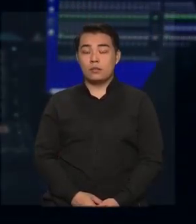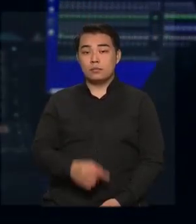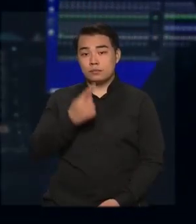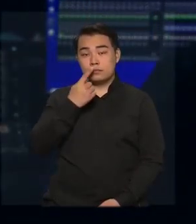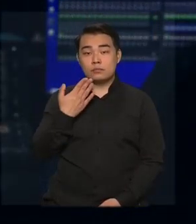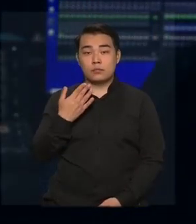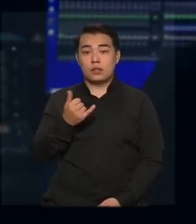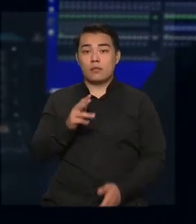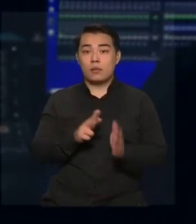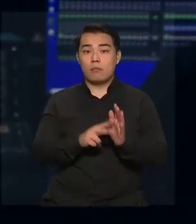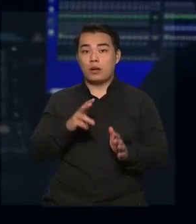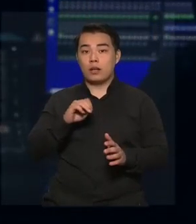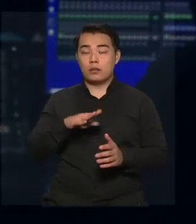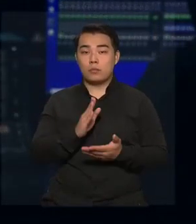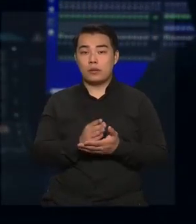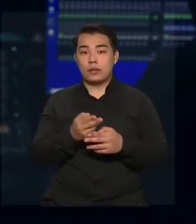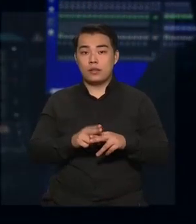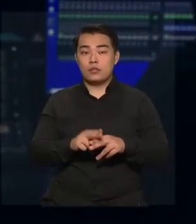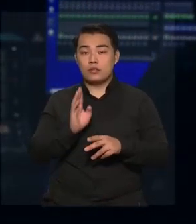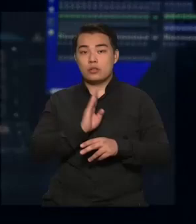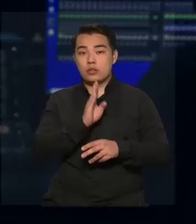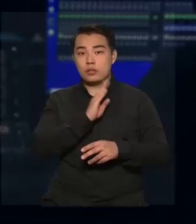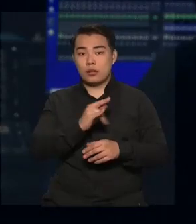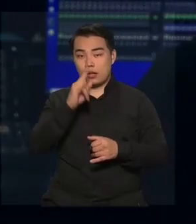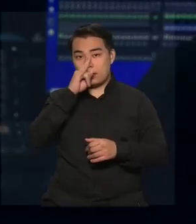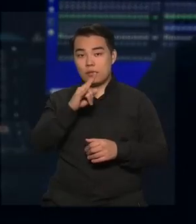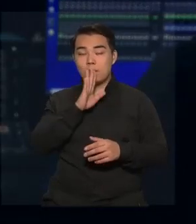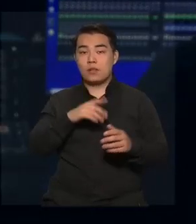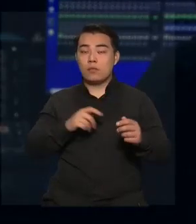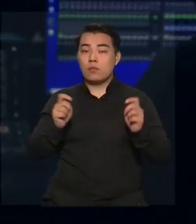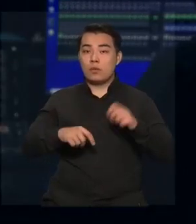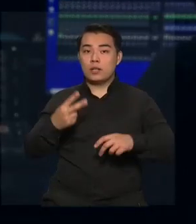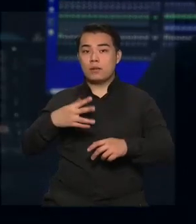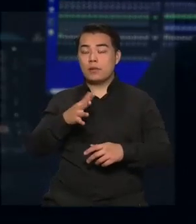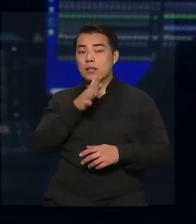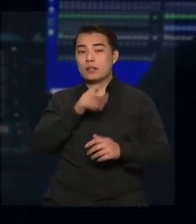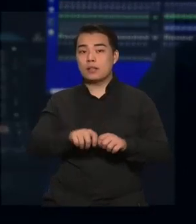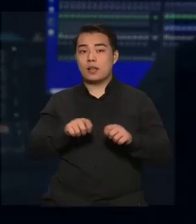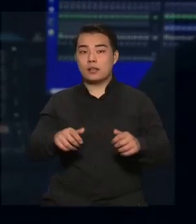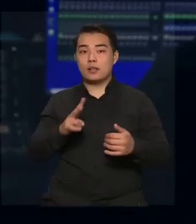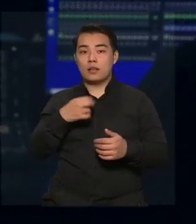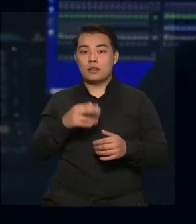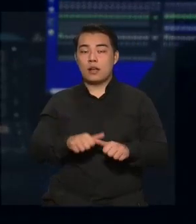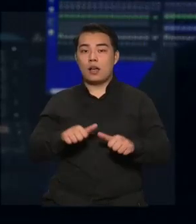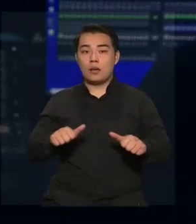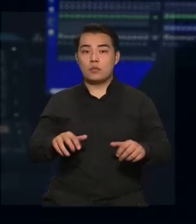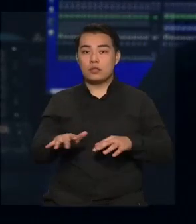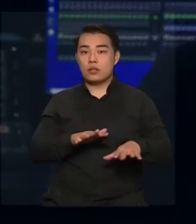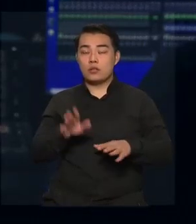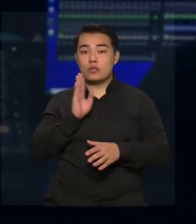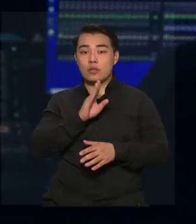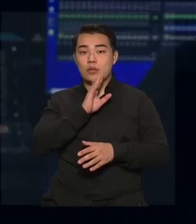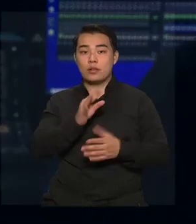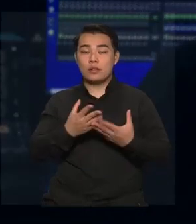Накануне 8 марта в столице прошел форум «Женщин Казахстана», посвященный 25-летию со дня создания Национальной комиссии по делам женщин